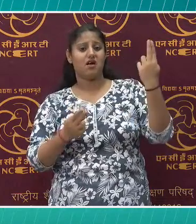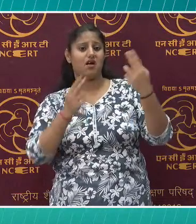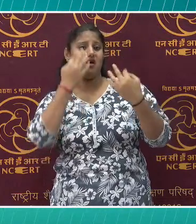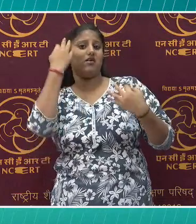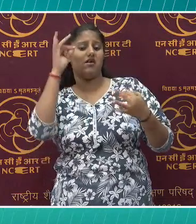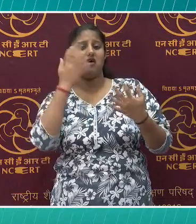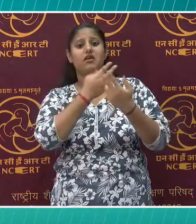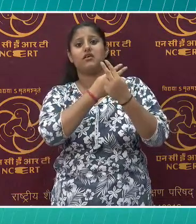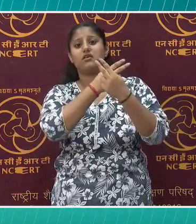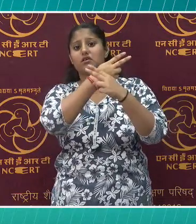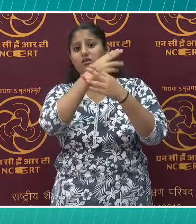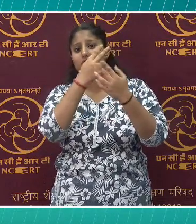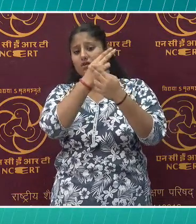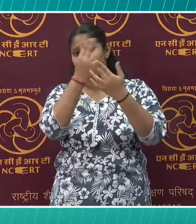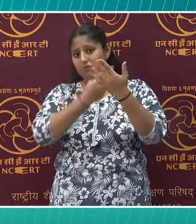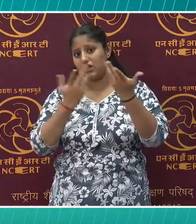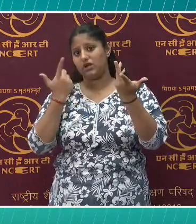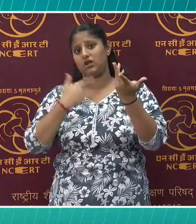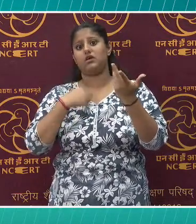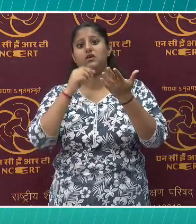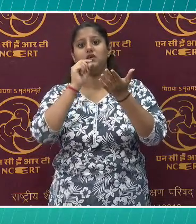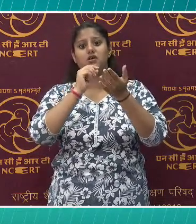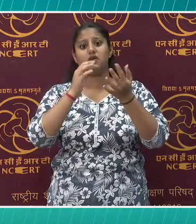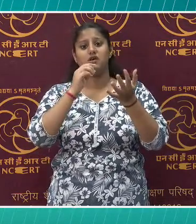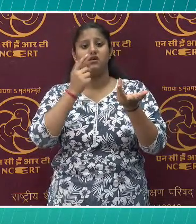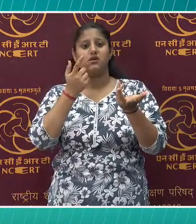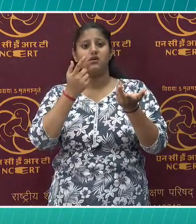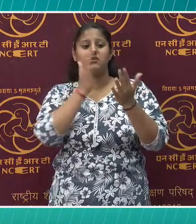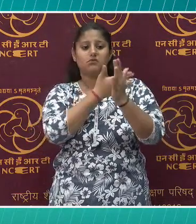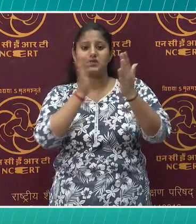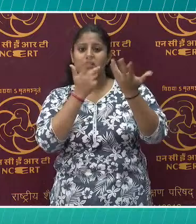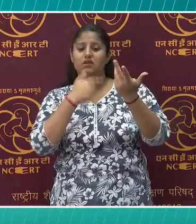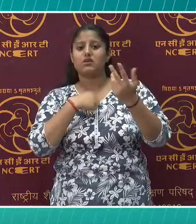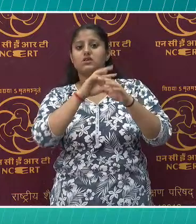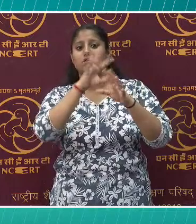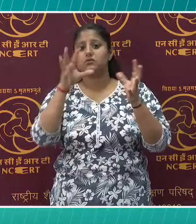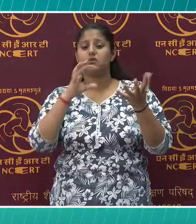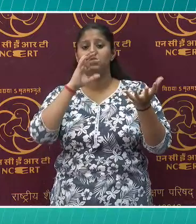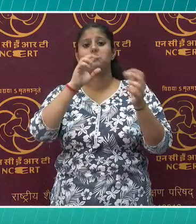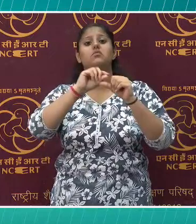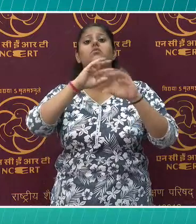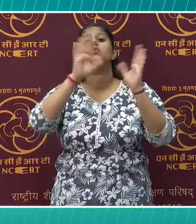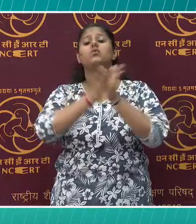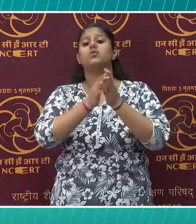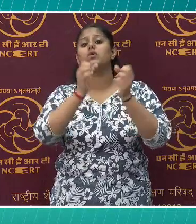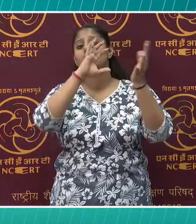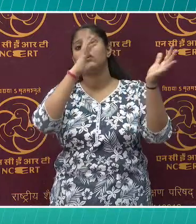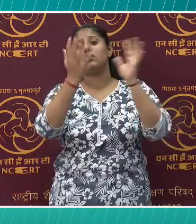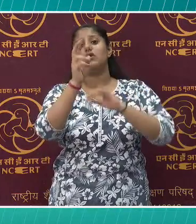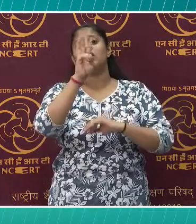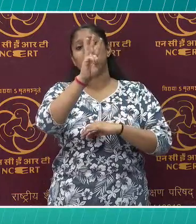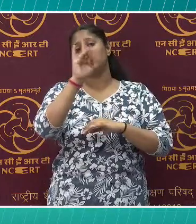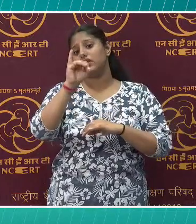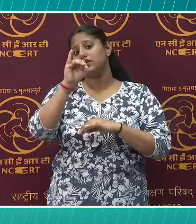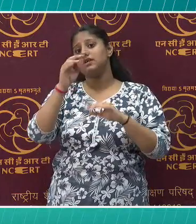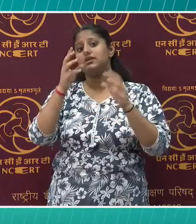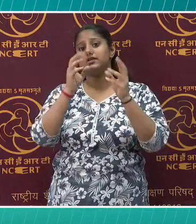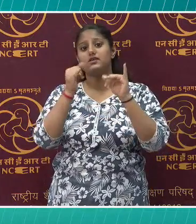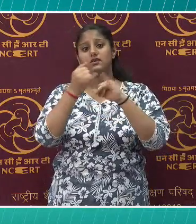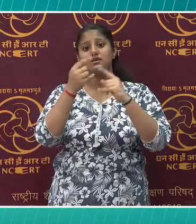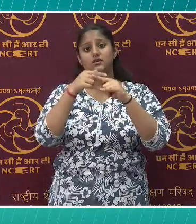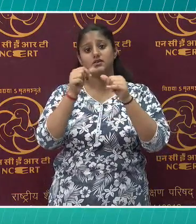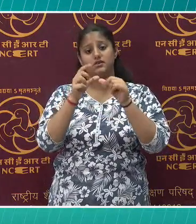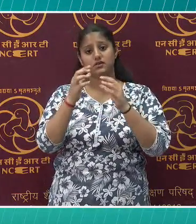बड़ी बात है, वी ऑल नो हमारे इतने स्टेट्स हैं, 36 स्टेट्स एंड यूटीज़, यूनियन टेरिटरीज, और सबसे